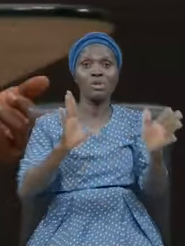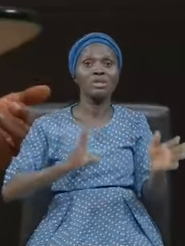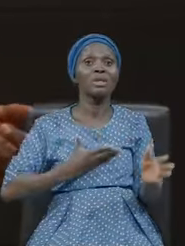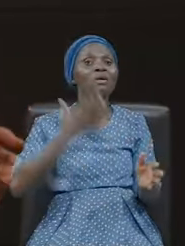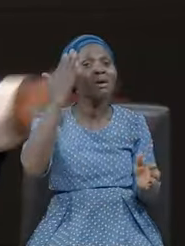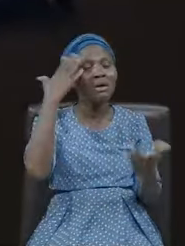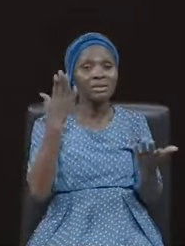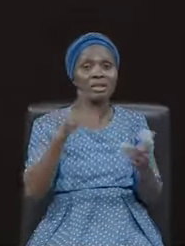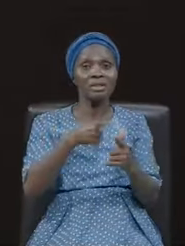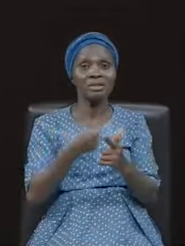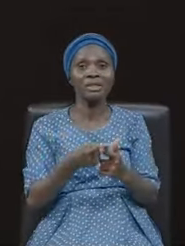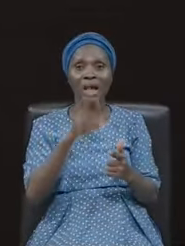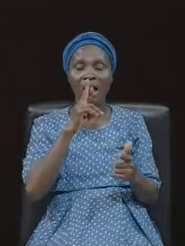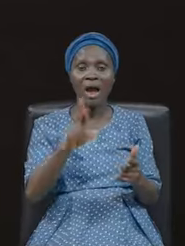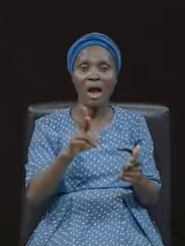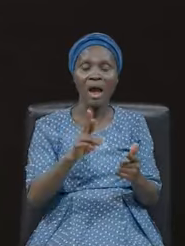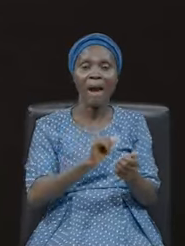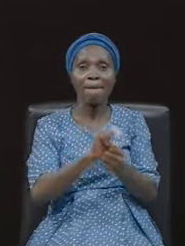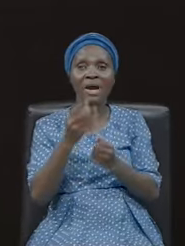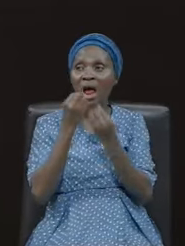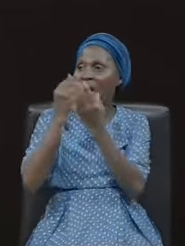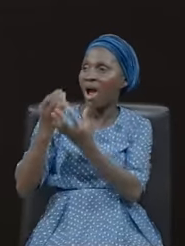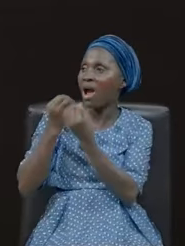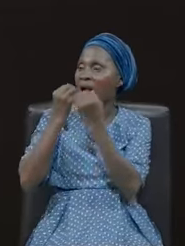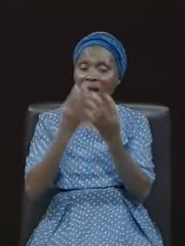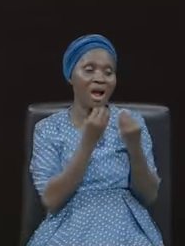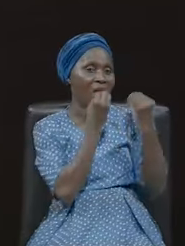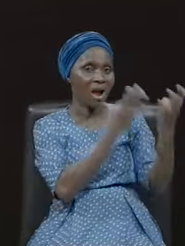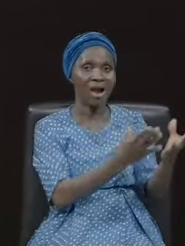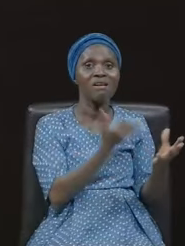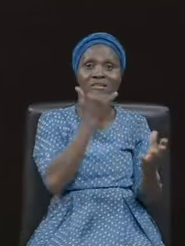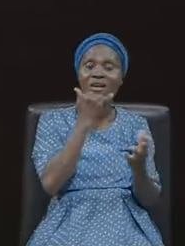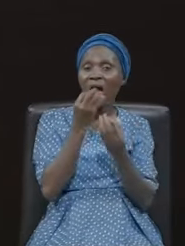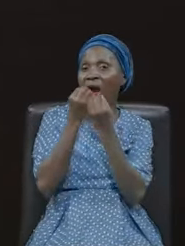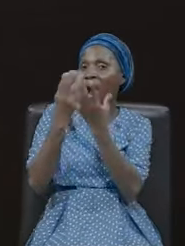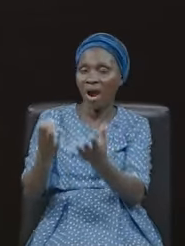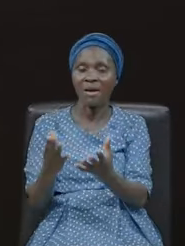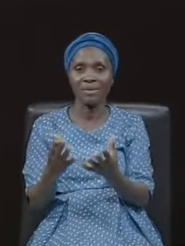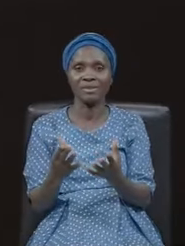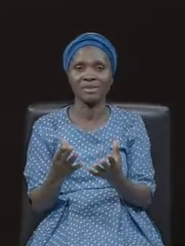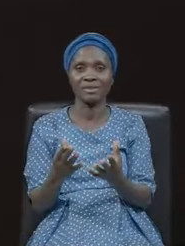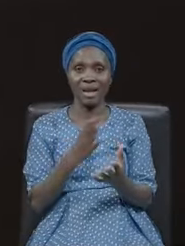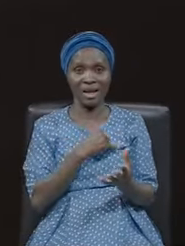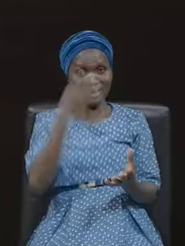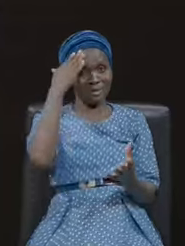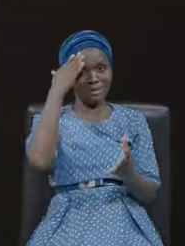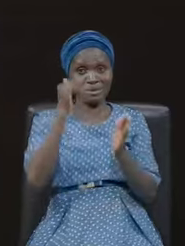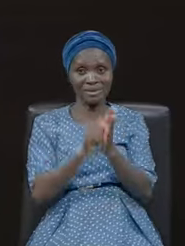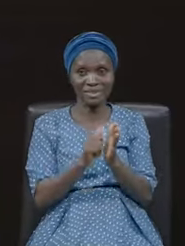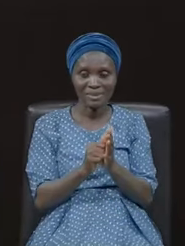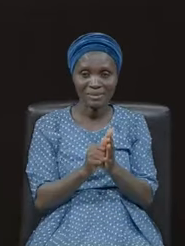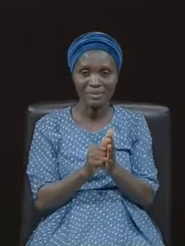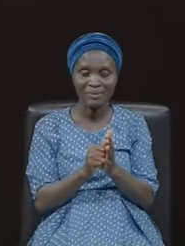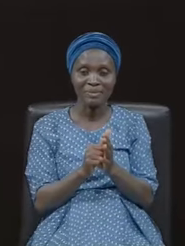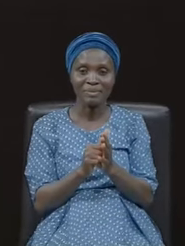autres disent aux autres l'autre dis aux autres et puis moi je n'ai